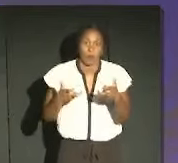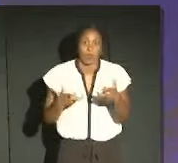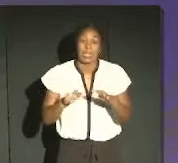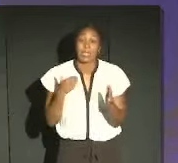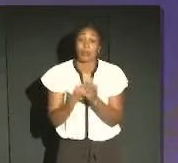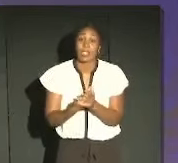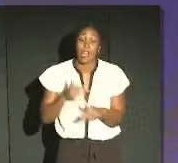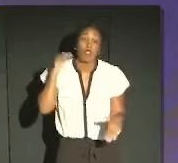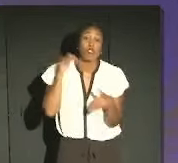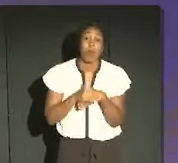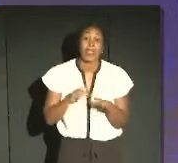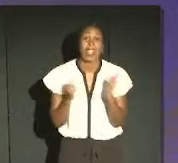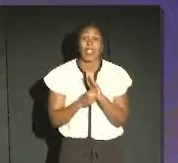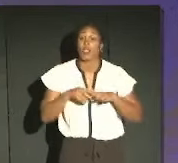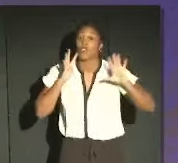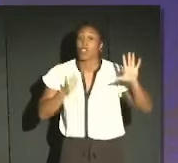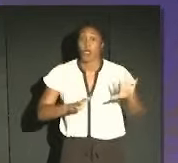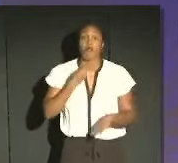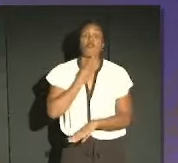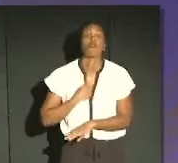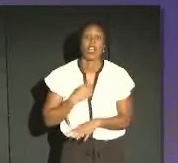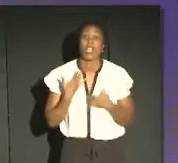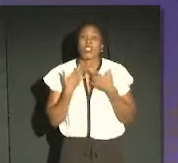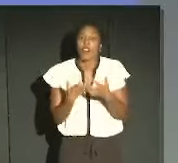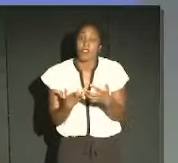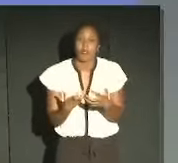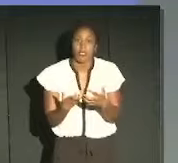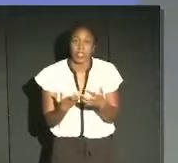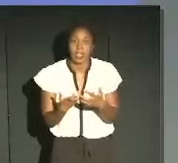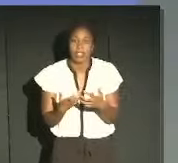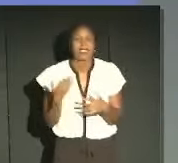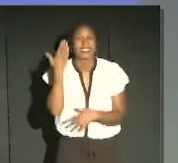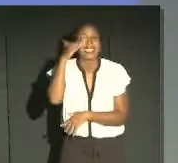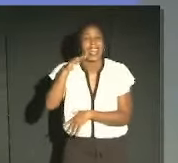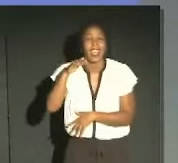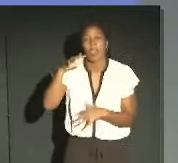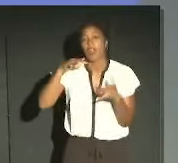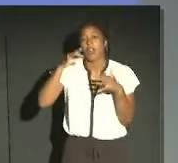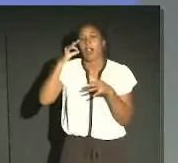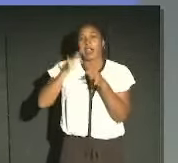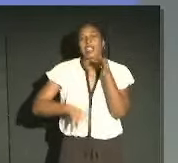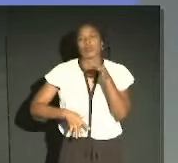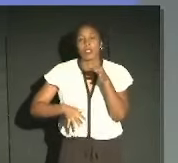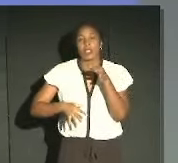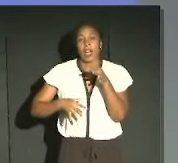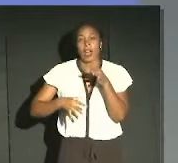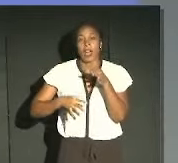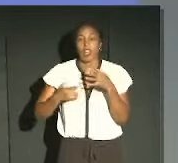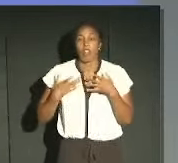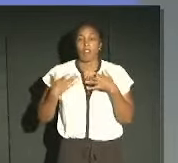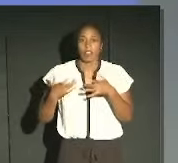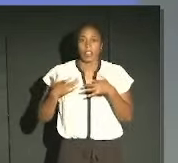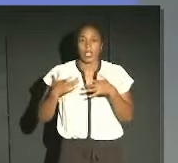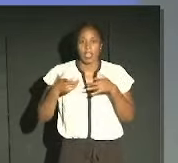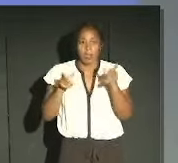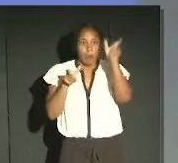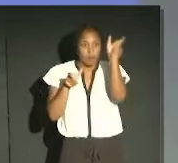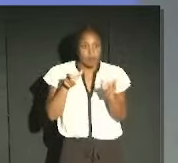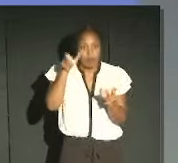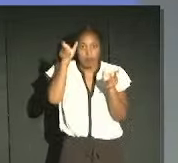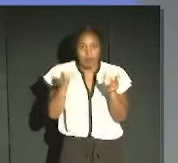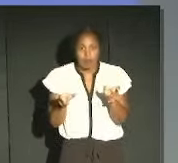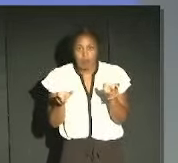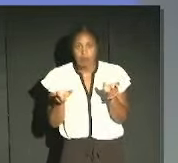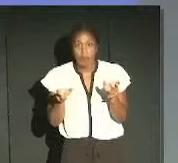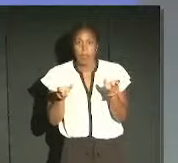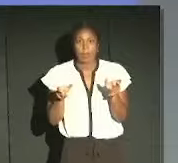juin non pas avoir cet immense bâton vous savez comme on présente le résultat des élections européennes où les médias titreraai